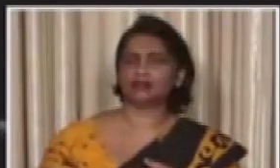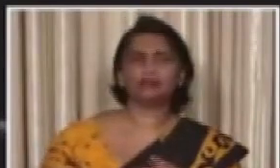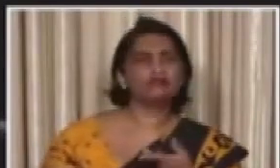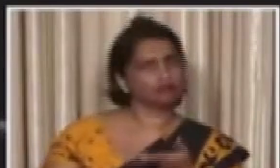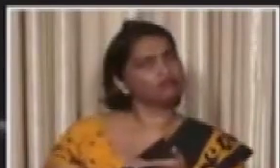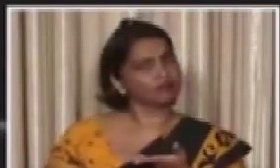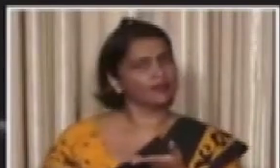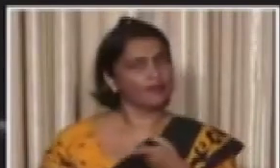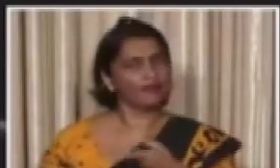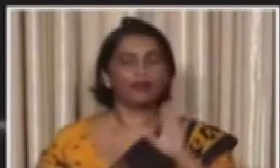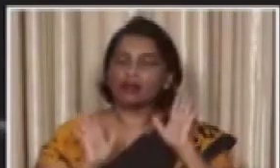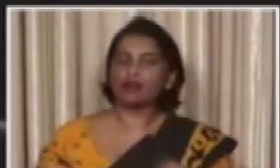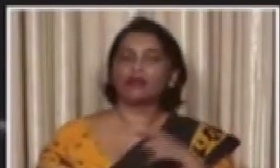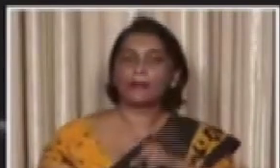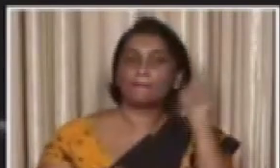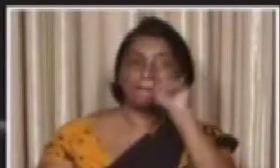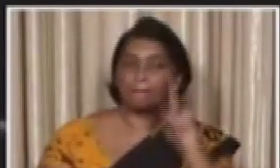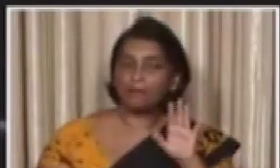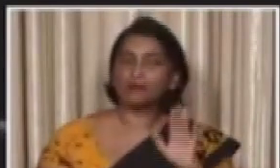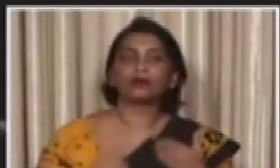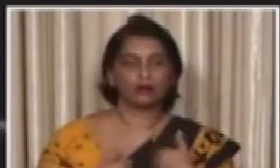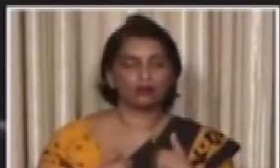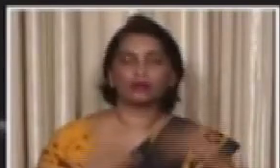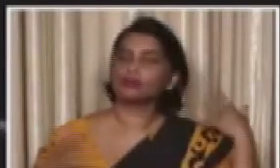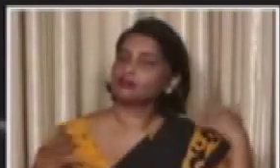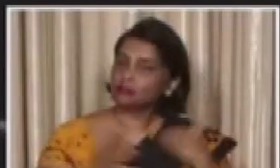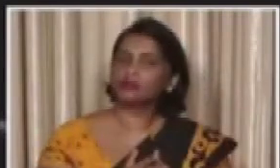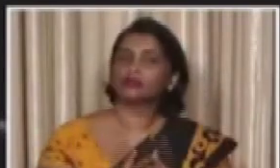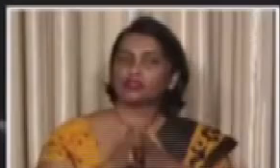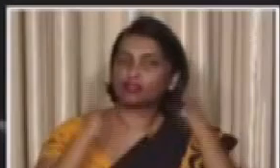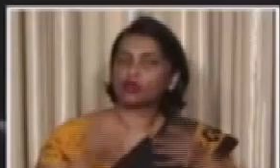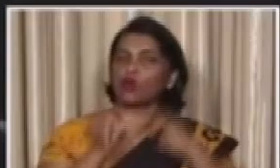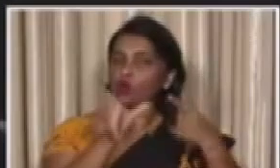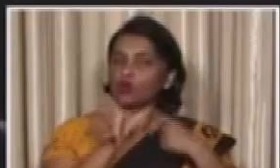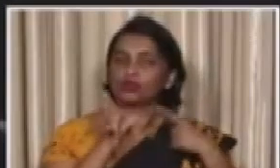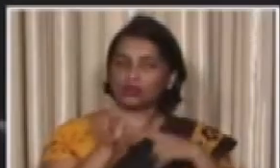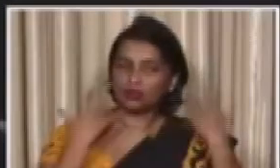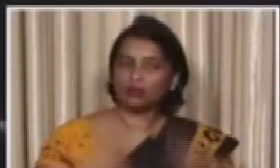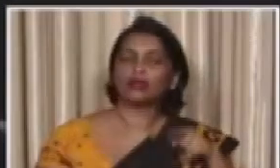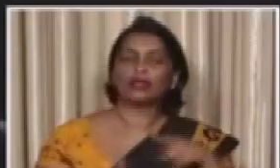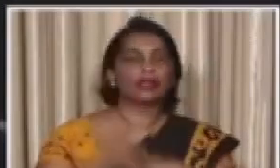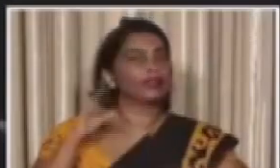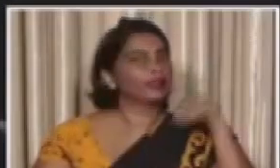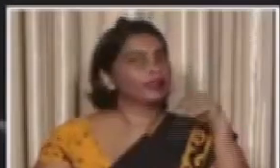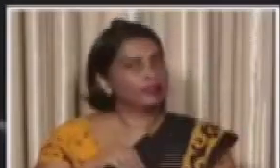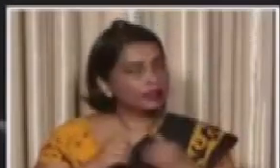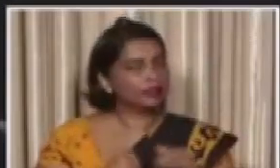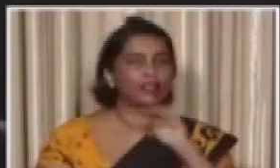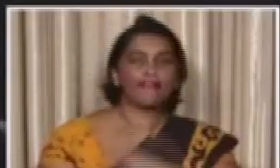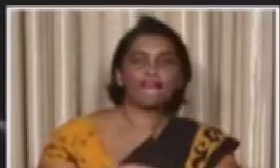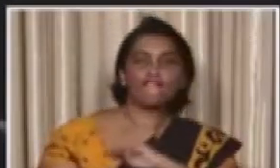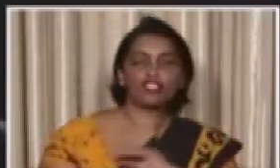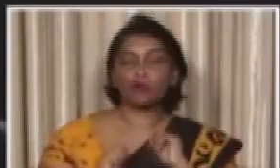තියනවාදෝ කියා. හැබැයි ඒ ප්‍රශ්නෙට නම් අපේ ඉතිහාසයේ ඇතිතරම් අපිට උත්තර දී තිබෙනවා. දේශපාලනය කරද්දී ඉවසීම